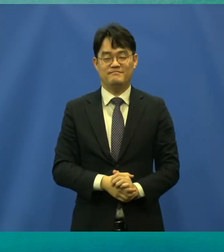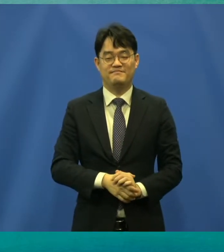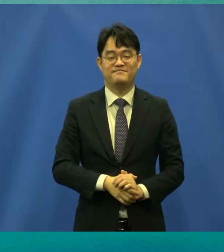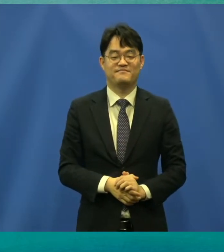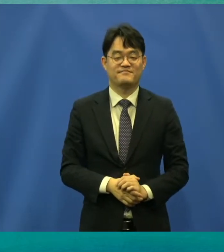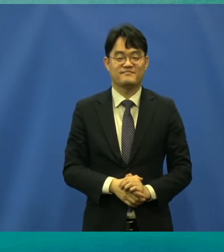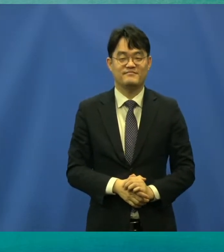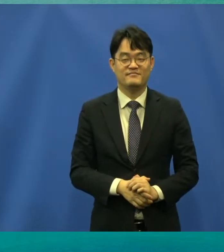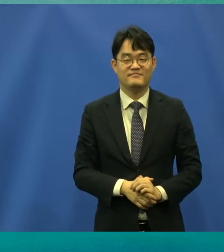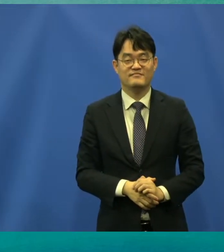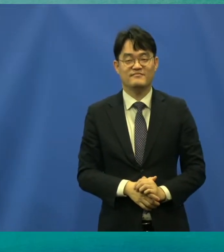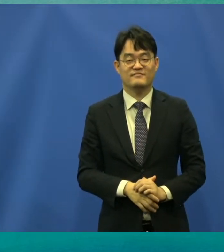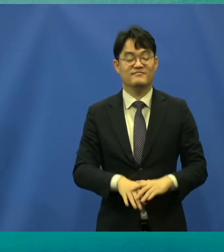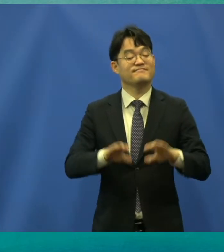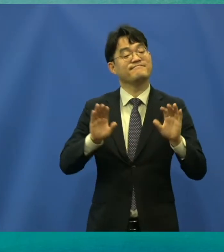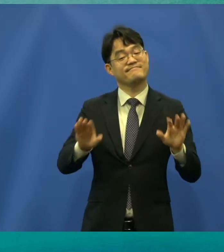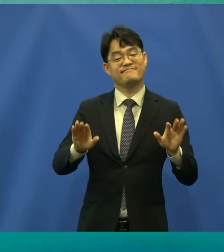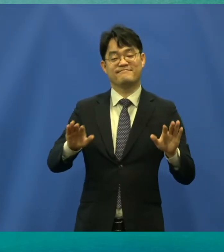자, 오늘 또